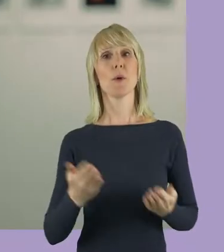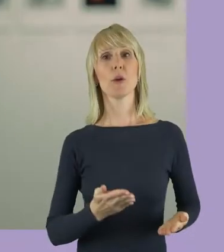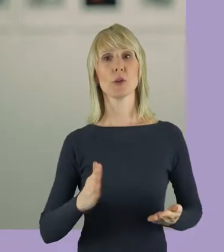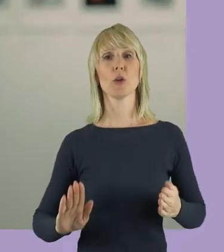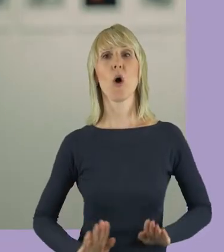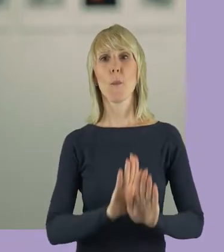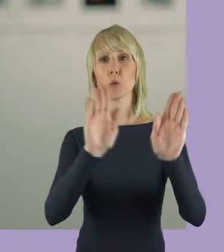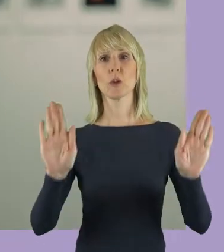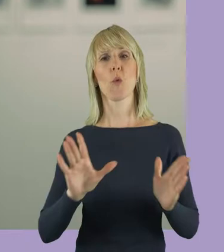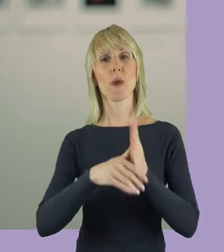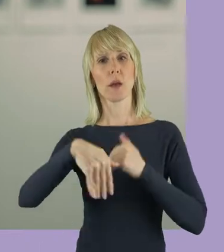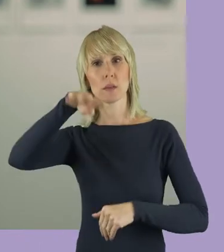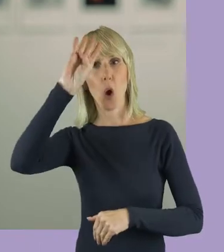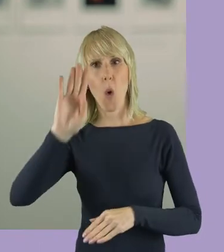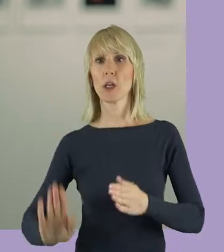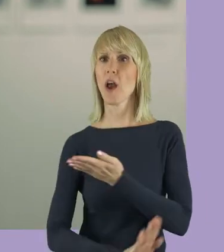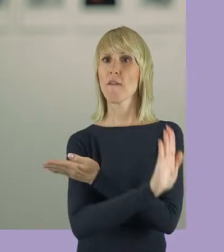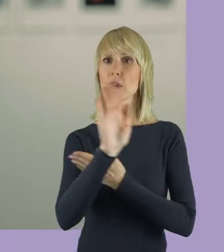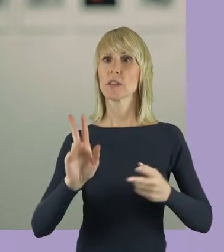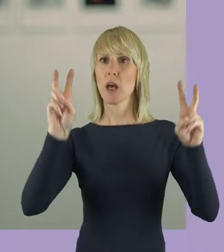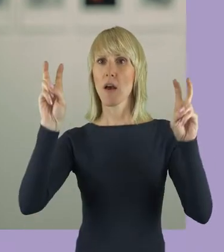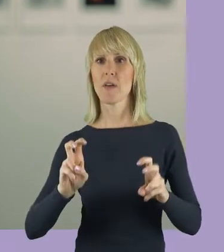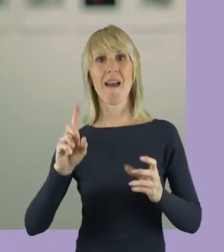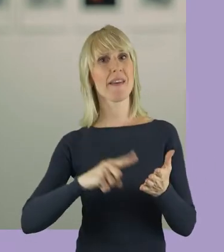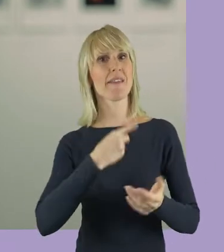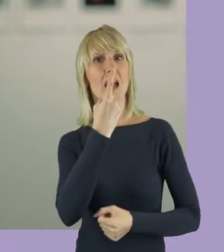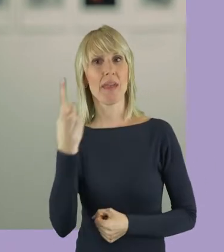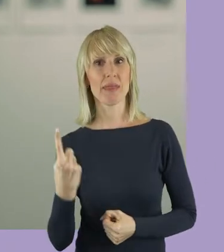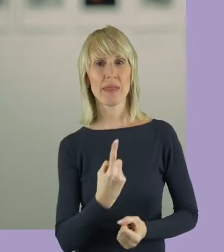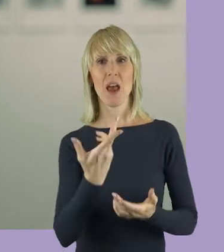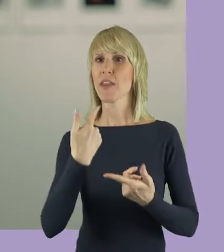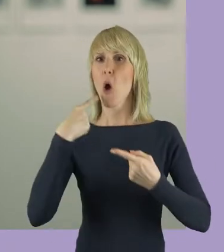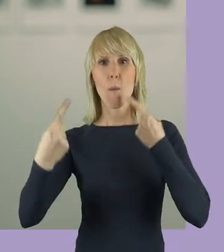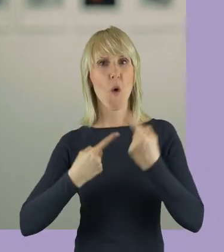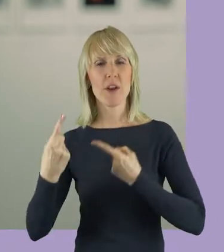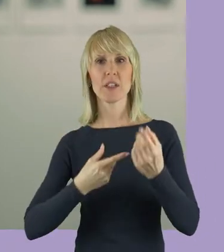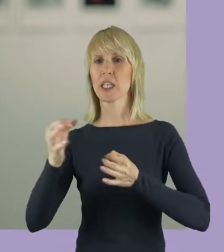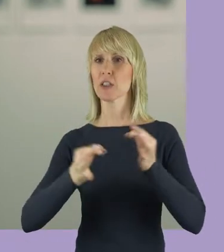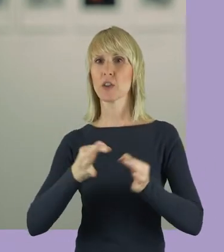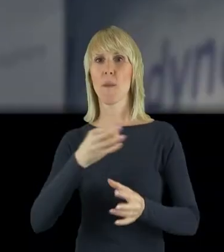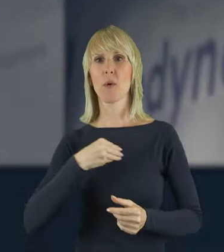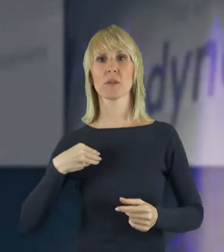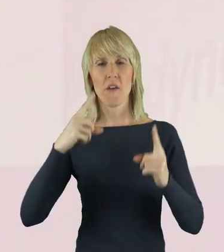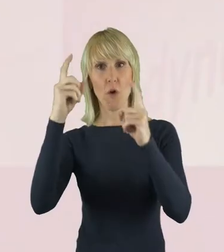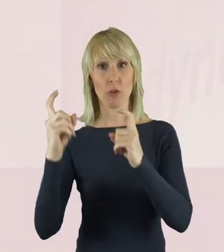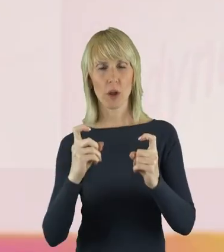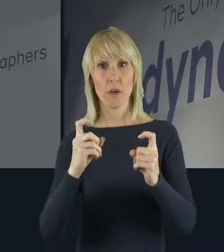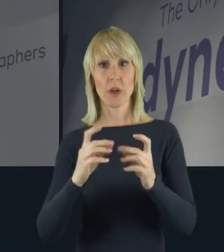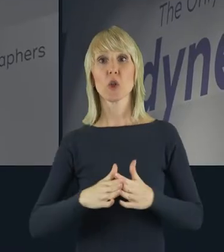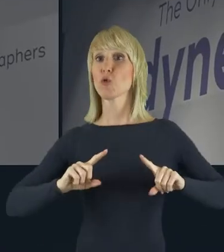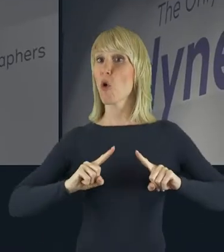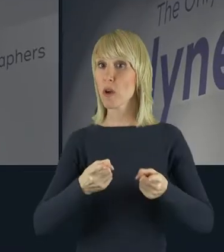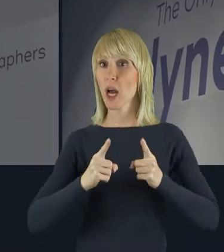Zapraszamy do Muzeum Miasta Łodzi na wystawę zatytułowaną Jedyne nieopowiedziane historie polskich fotografek. Wystawa